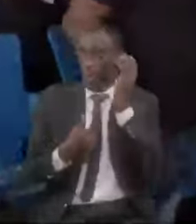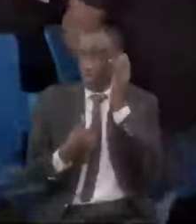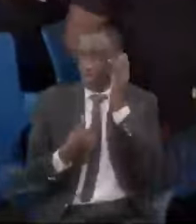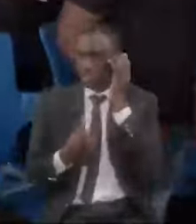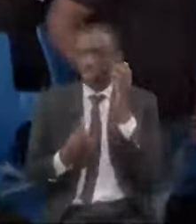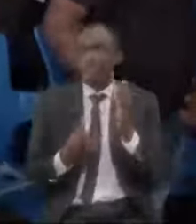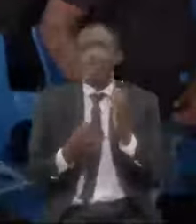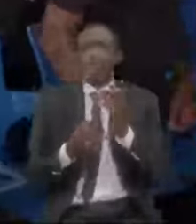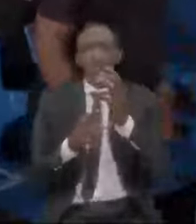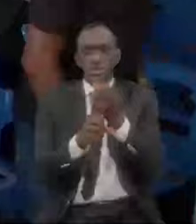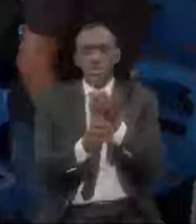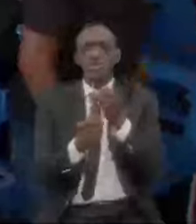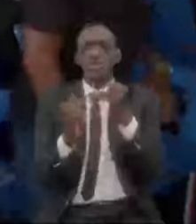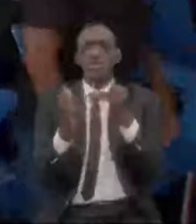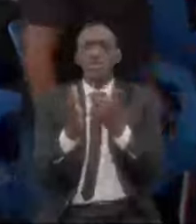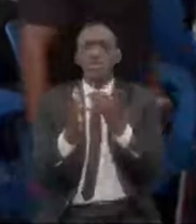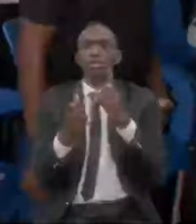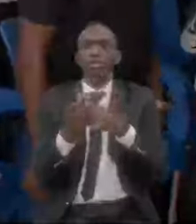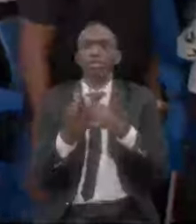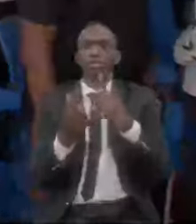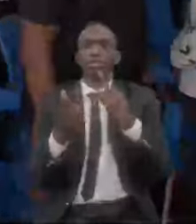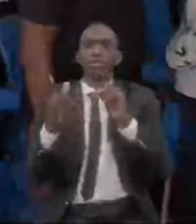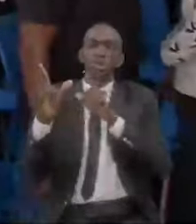dans la prière.